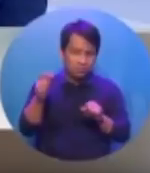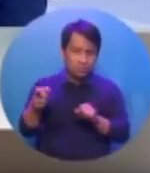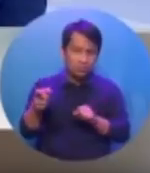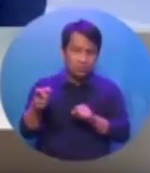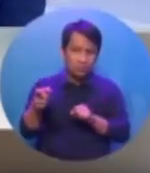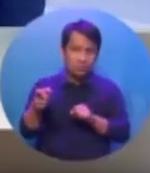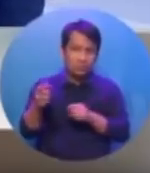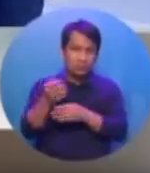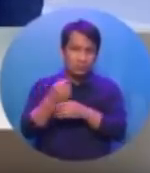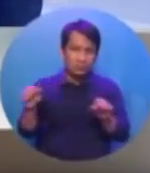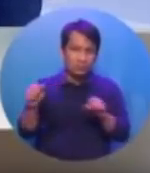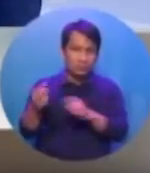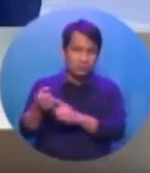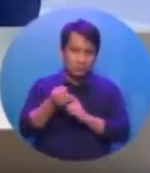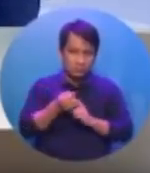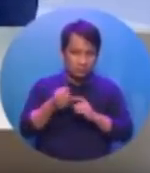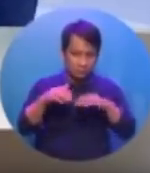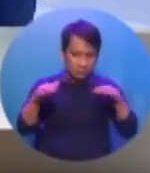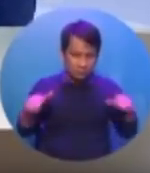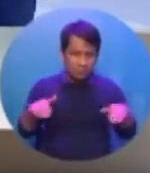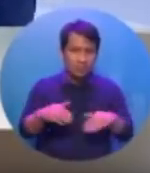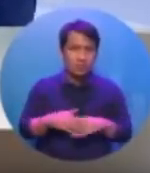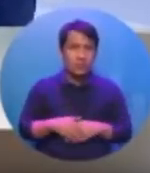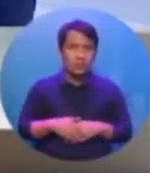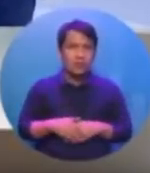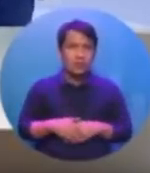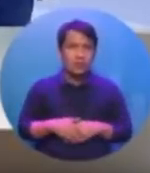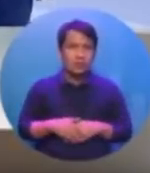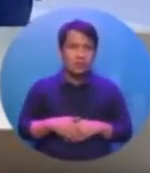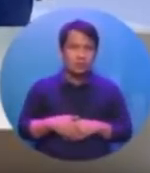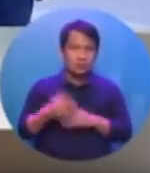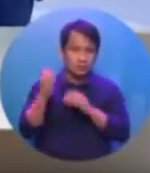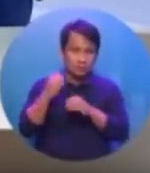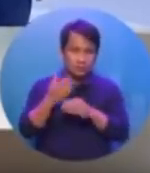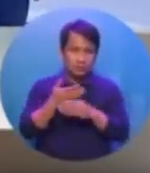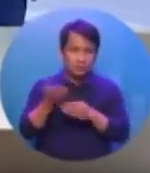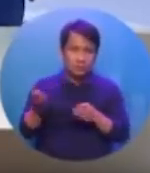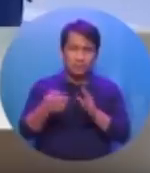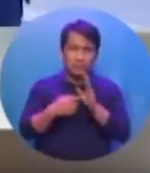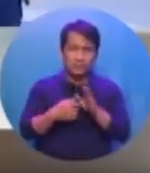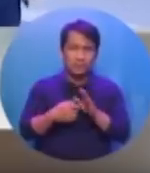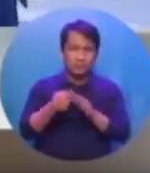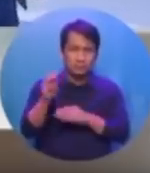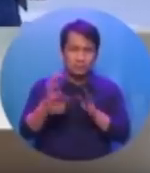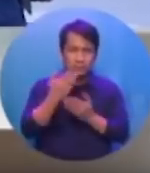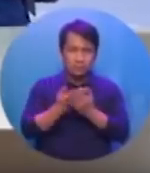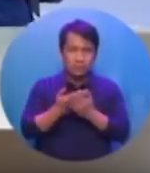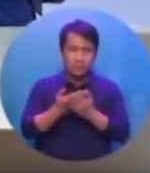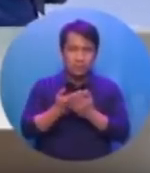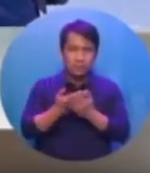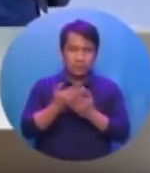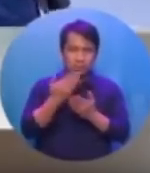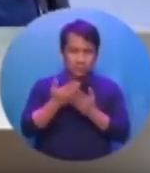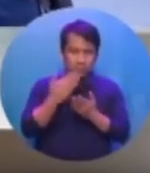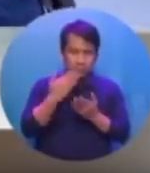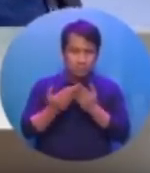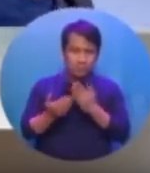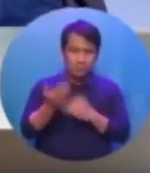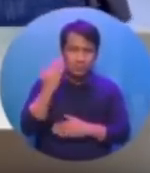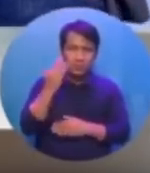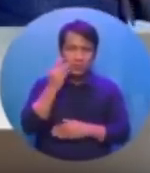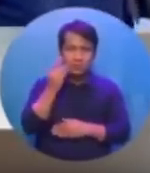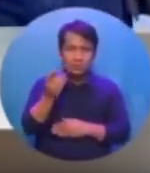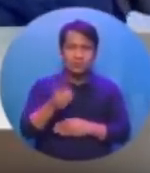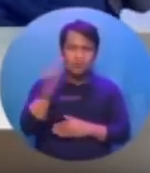sa panalsalan para kukunin yung mga bata. Okay, sige po. Asahan po namin na Ma'am Daisy, magandang umaga po, Ma'am Daisy. Yes, sir.